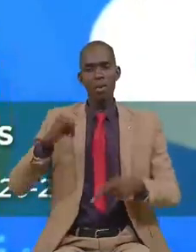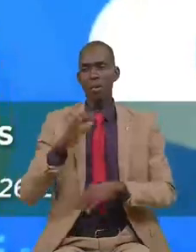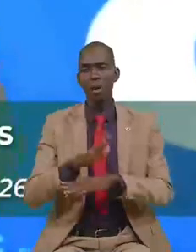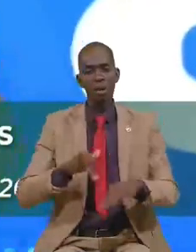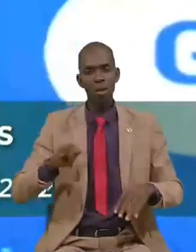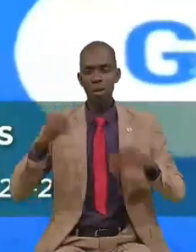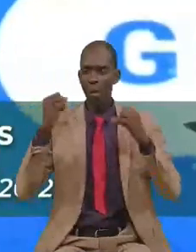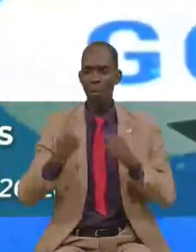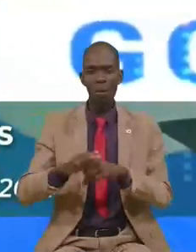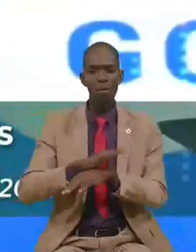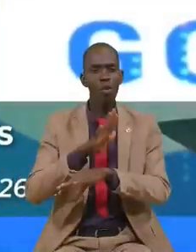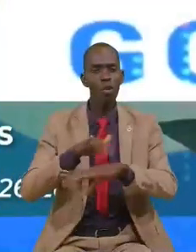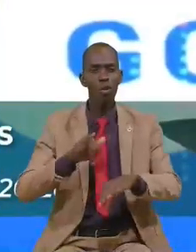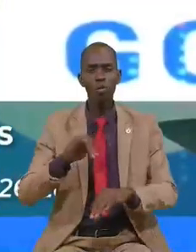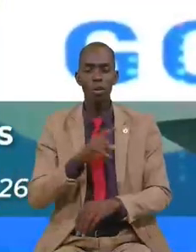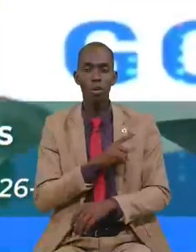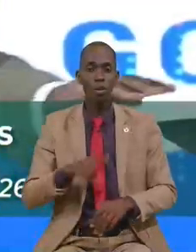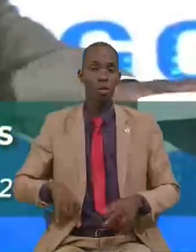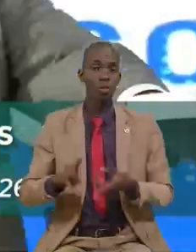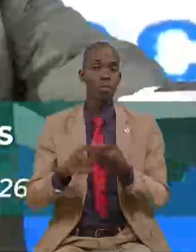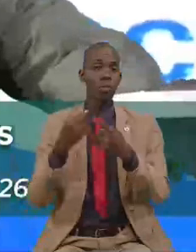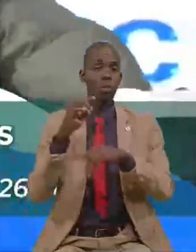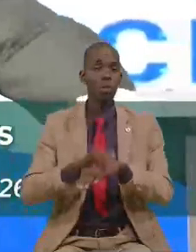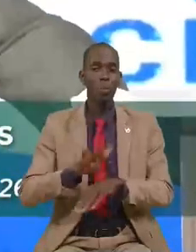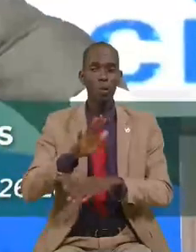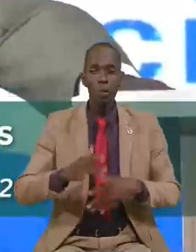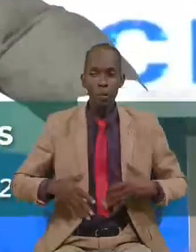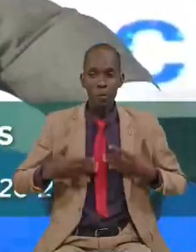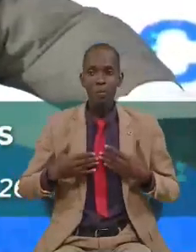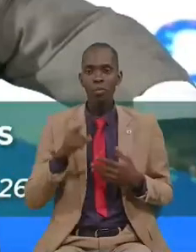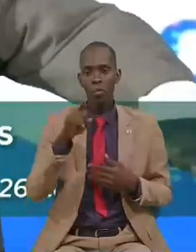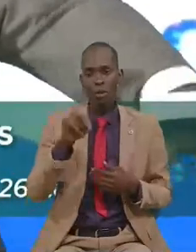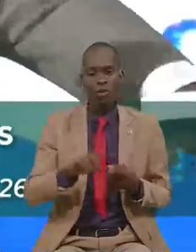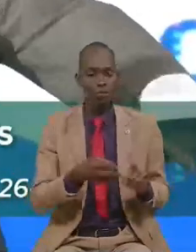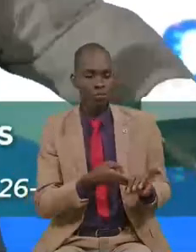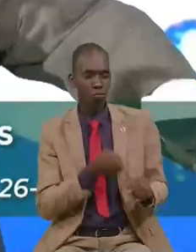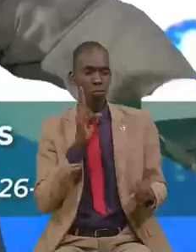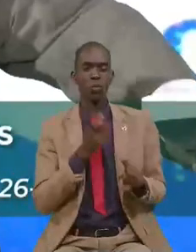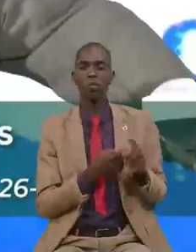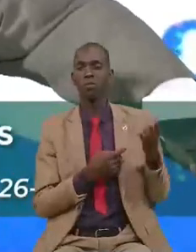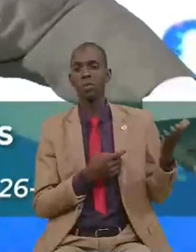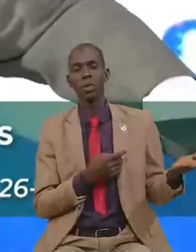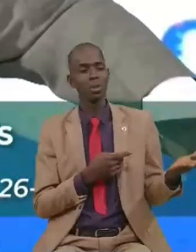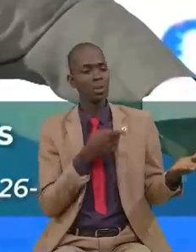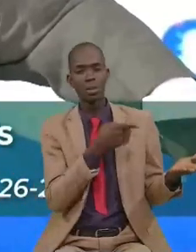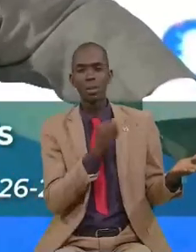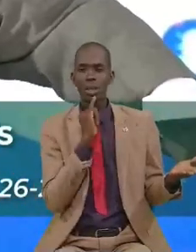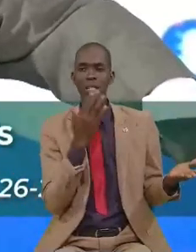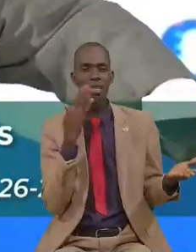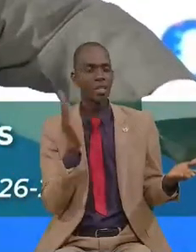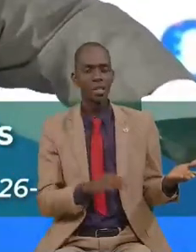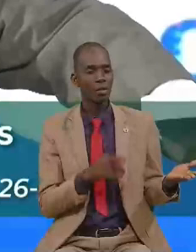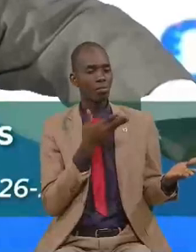un appel puissant du Seigneur sur votre vie, sort de ce lieu-là, qui est mauvais, qui est